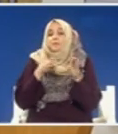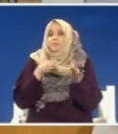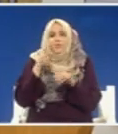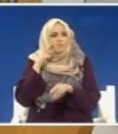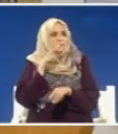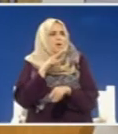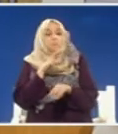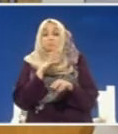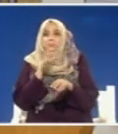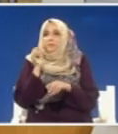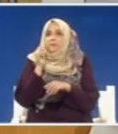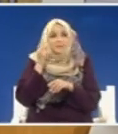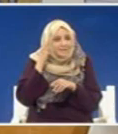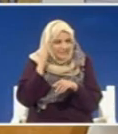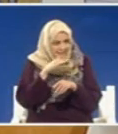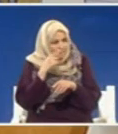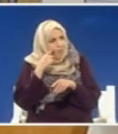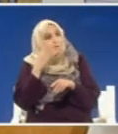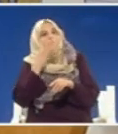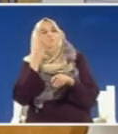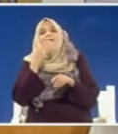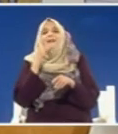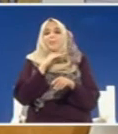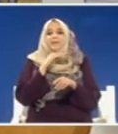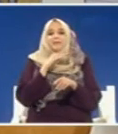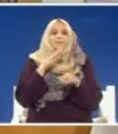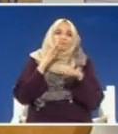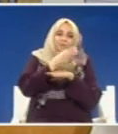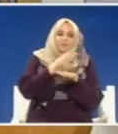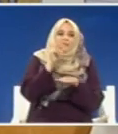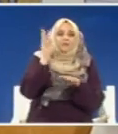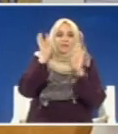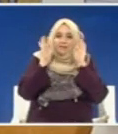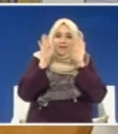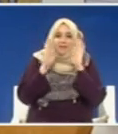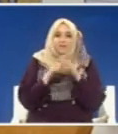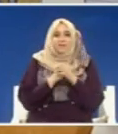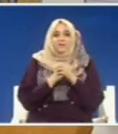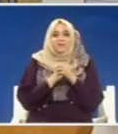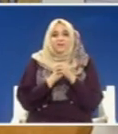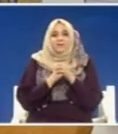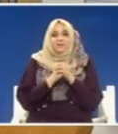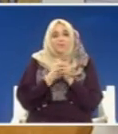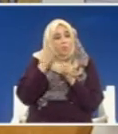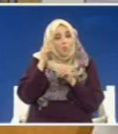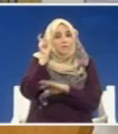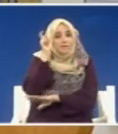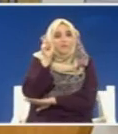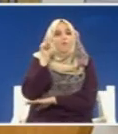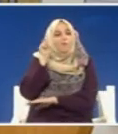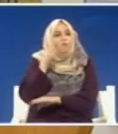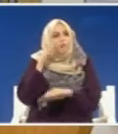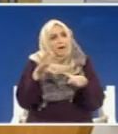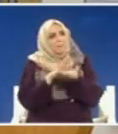ورأى هذا المعلم يعرف أن هذا مسجد فيقصده للصلاة. من شروط صلاة الجمعة في مسجد أن